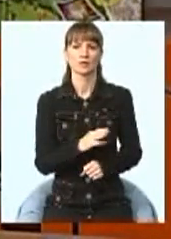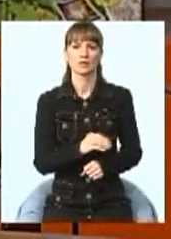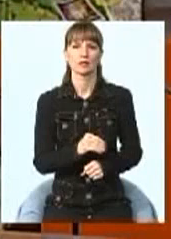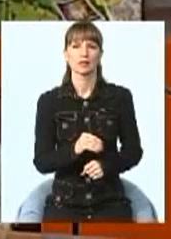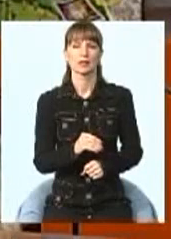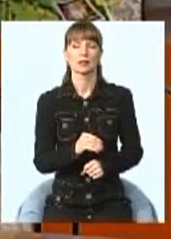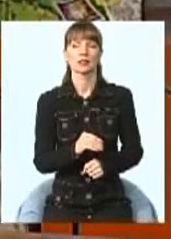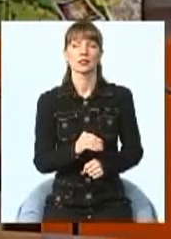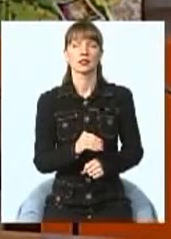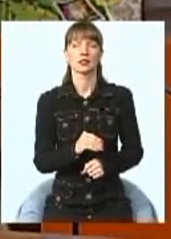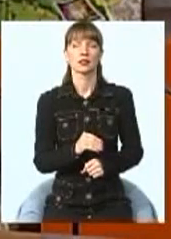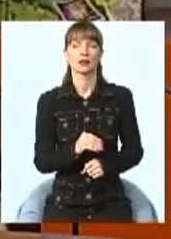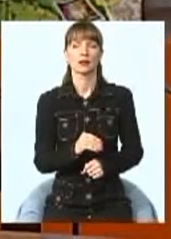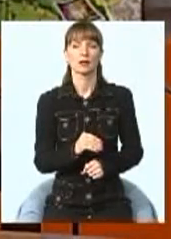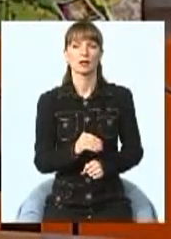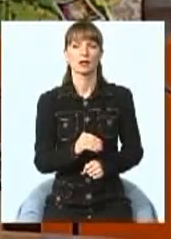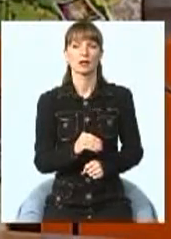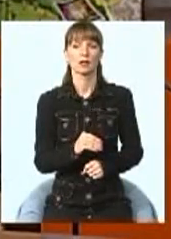задачі